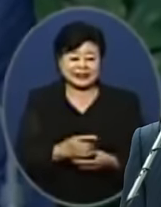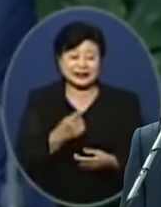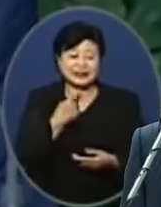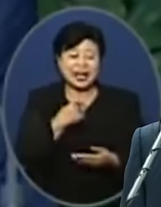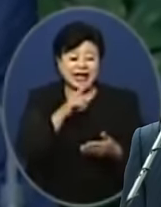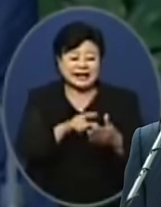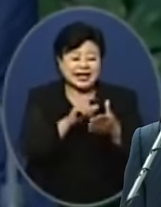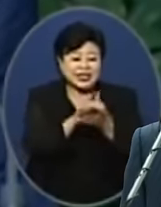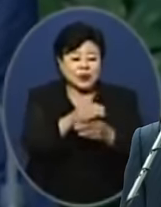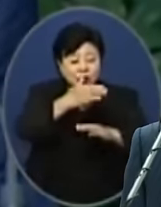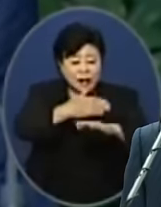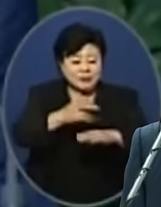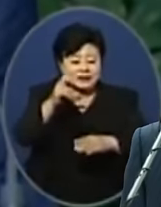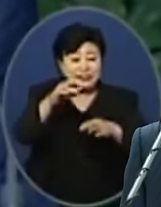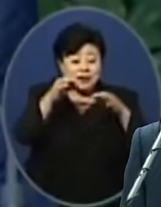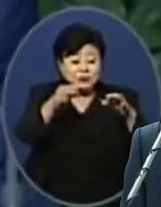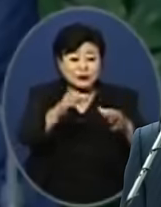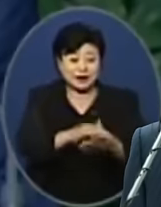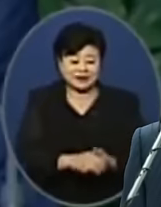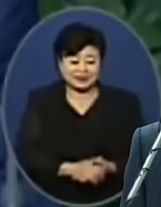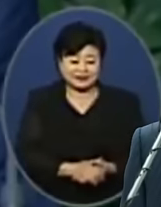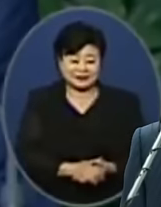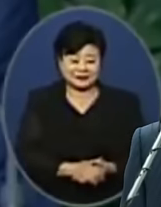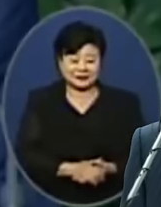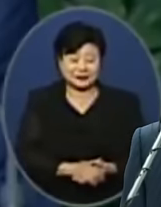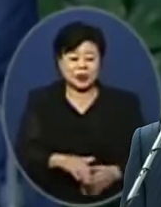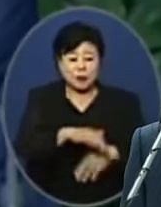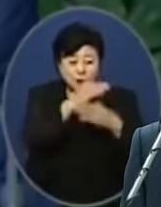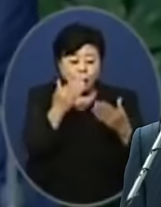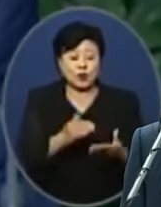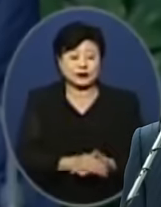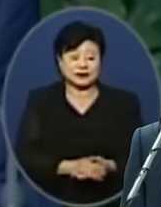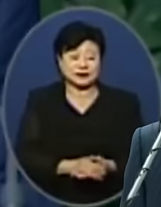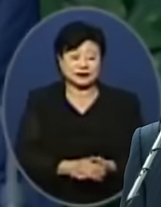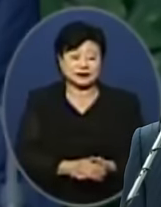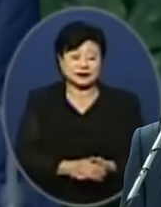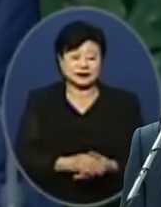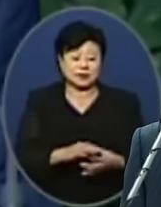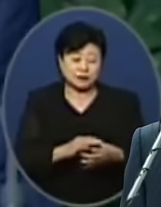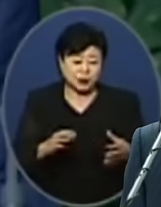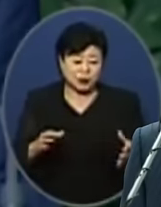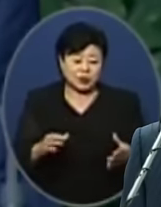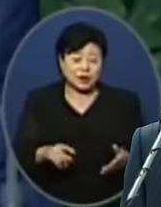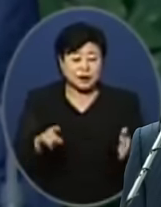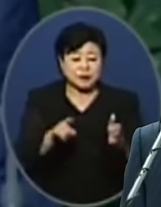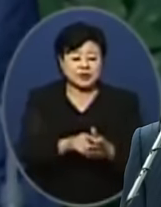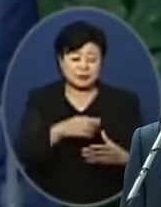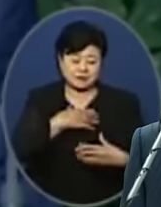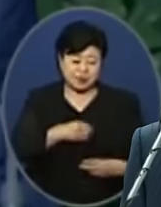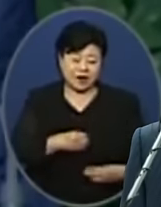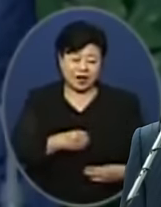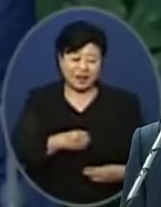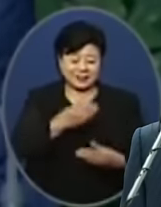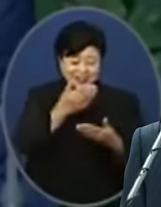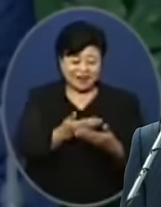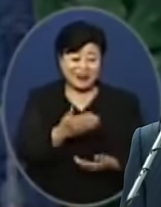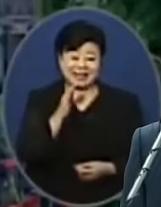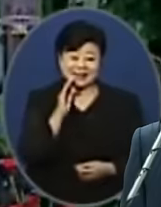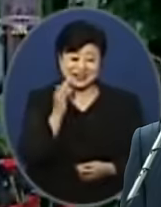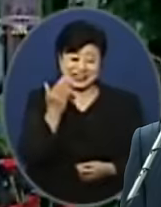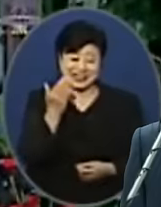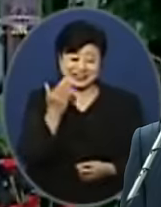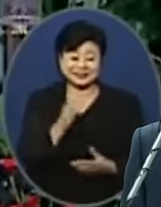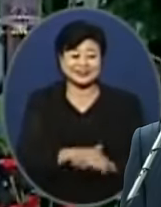때 기도하고 감사하고 찬양하면 모든 묶인 것이 풀어지고 믿음의 평안을 우리가 얻게 되는 것입니다.